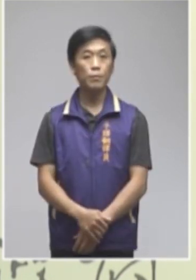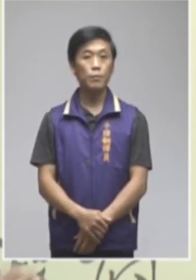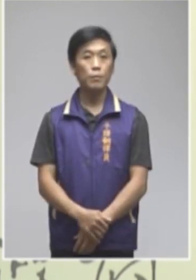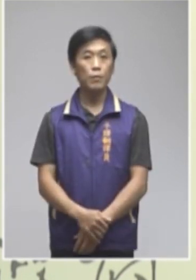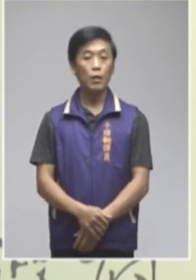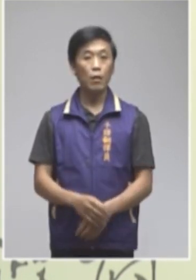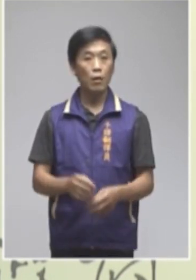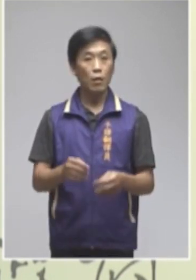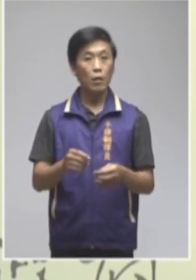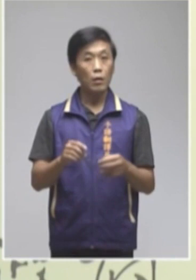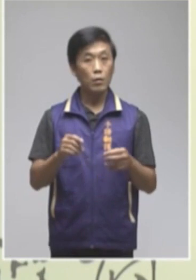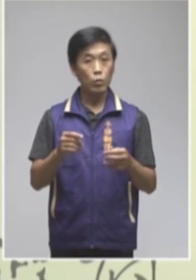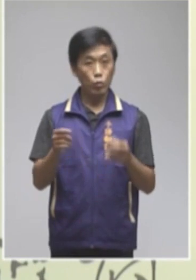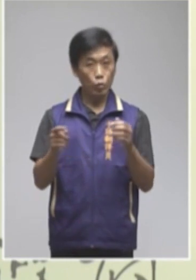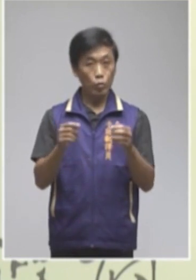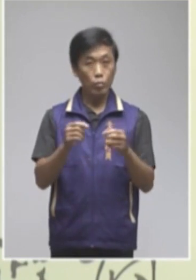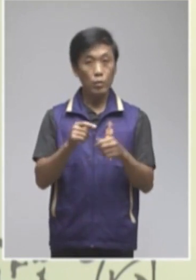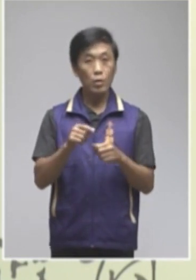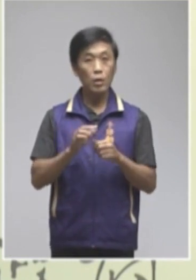那总括而言，在